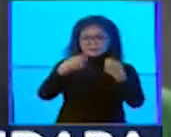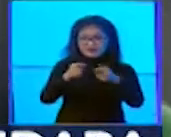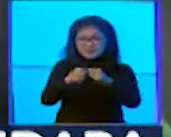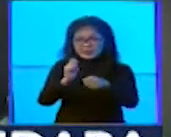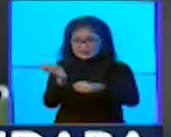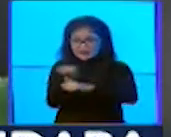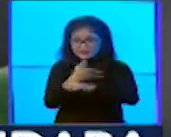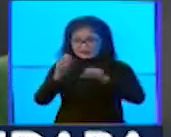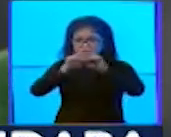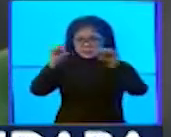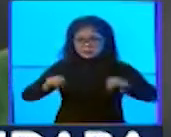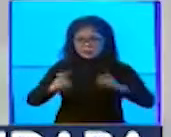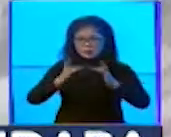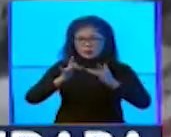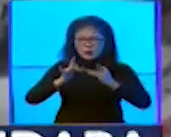sistem online.